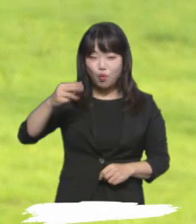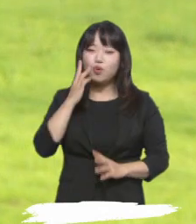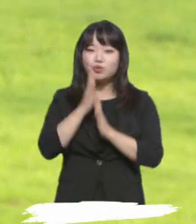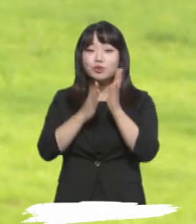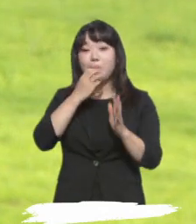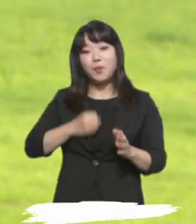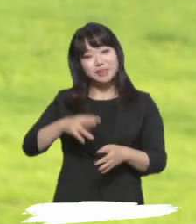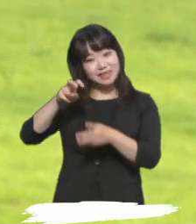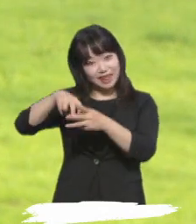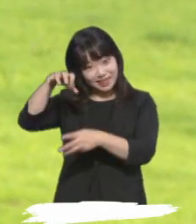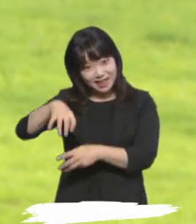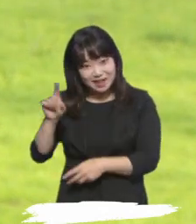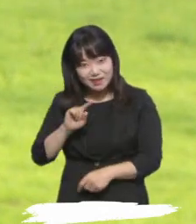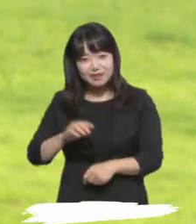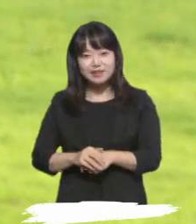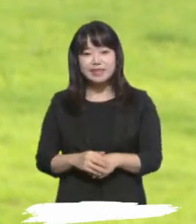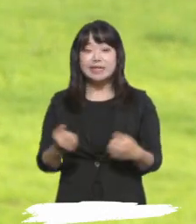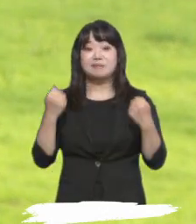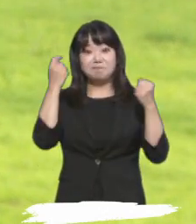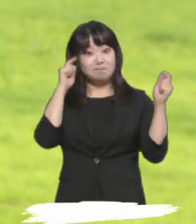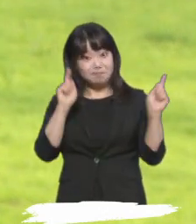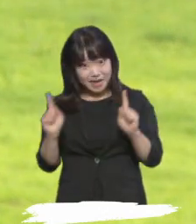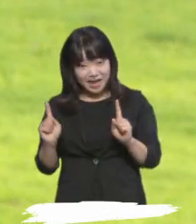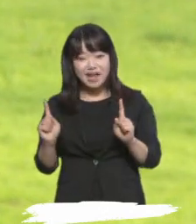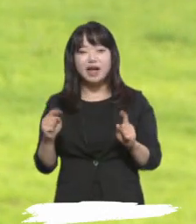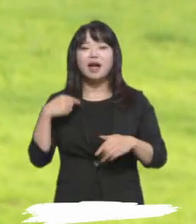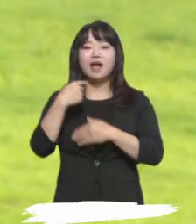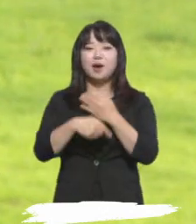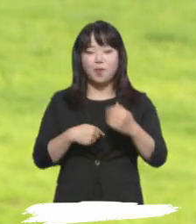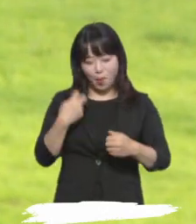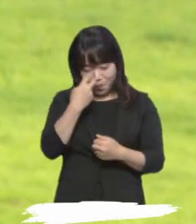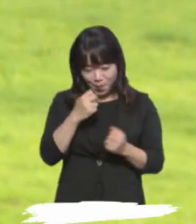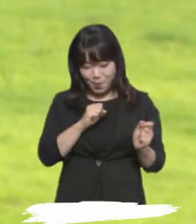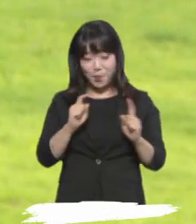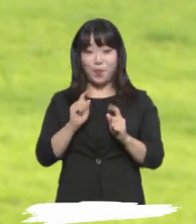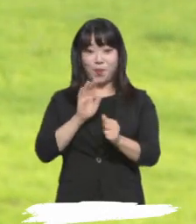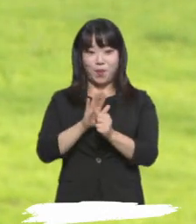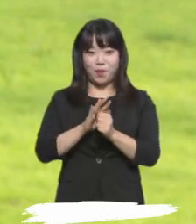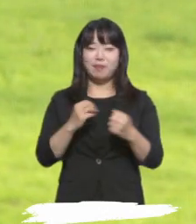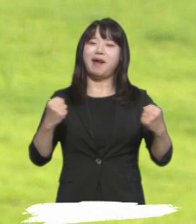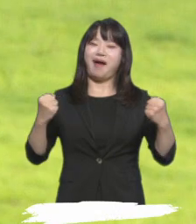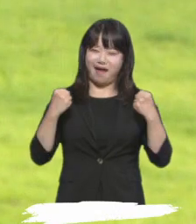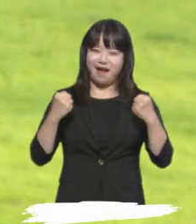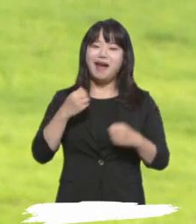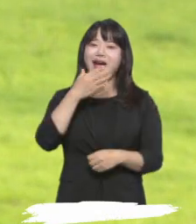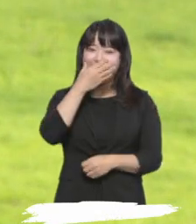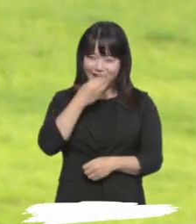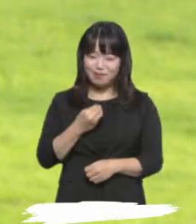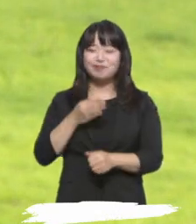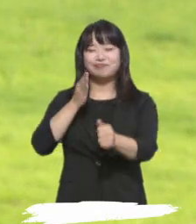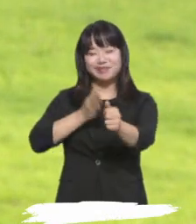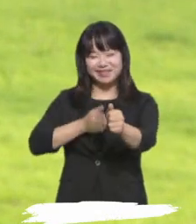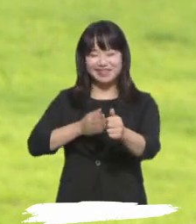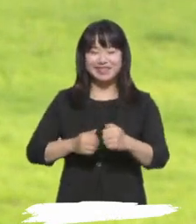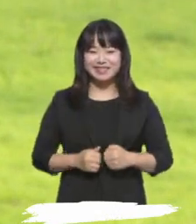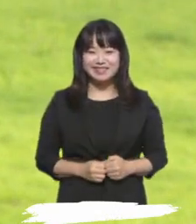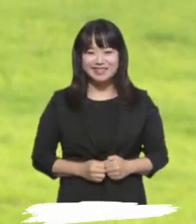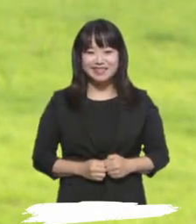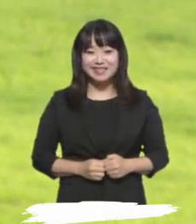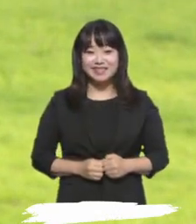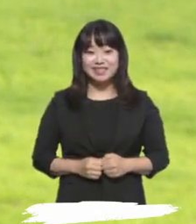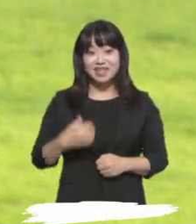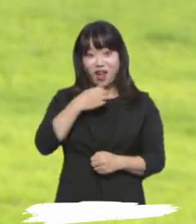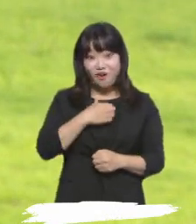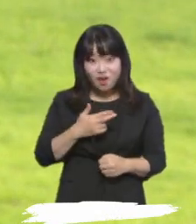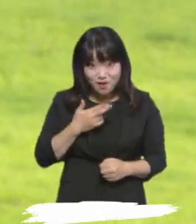녹색복지센터에서 쉼과 회복으로 몸을 돌보셔서 건강과 행복을 누리시길 바라겠습니다. 걱정